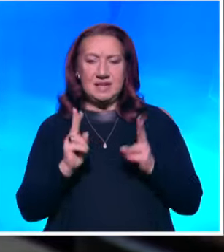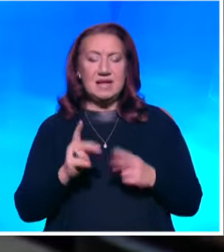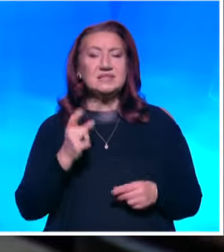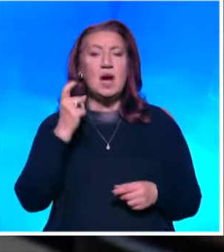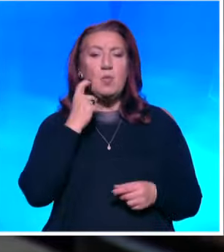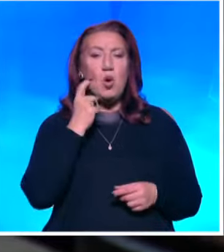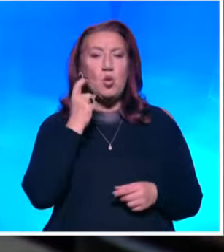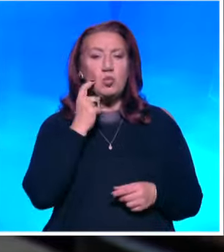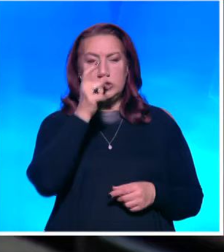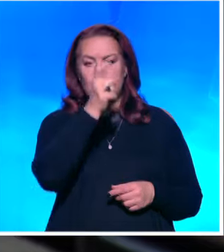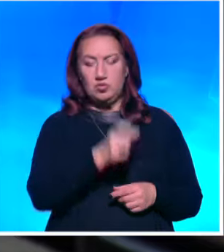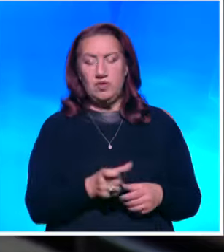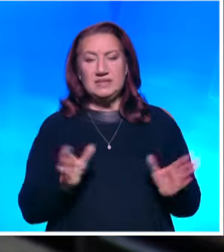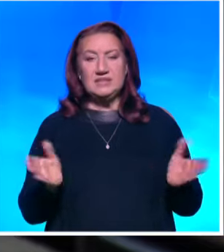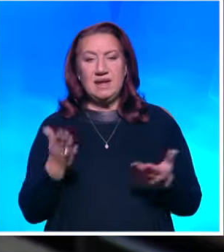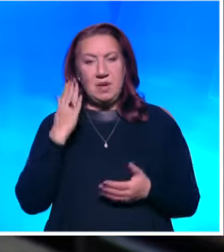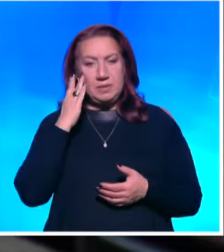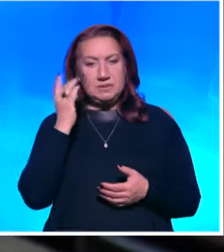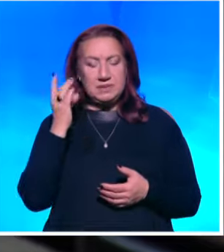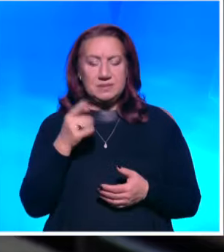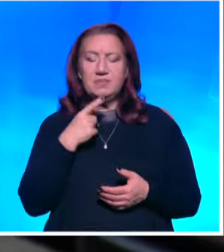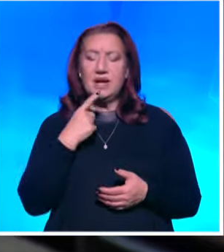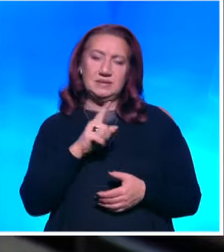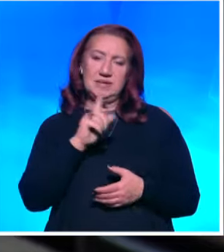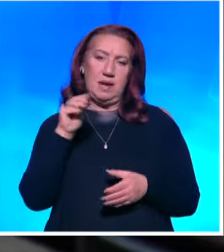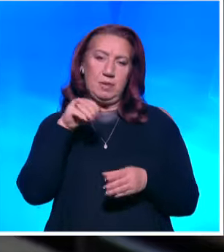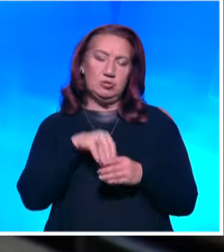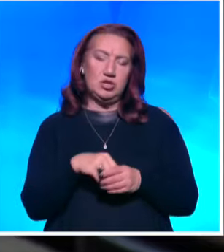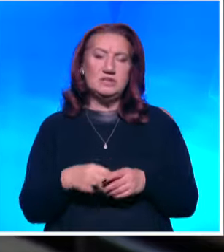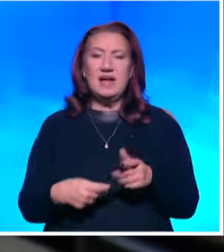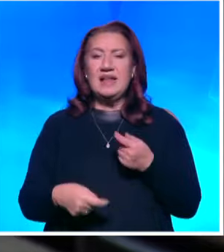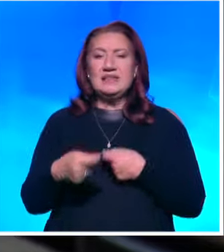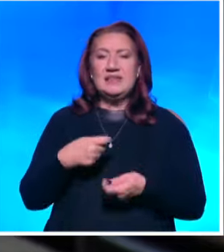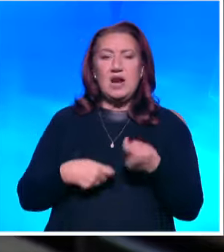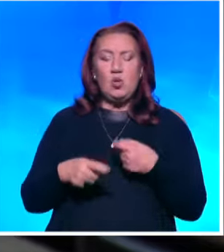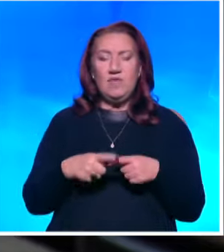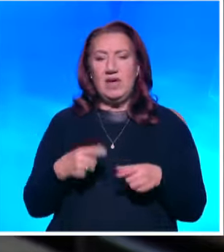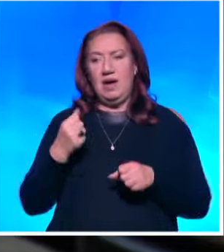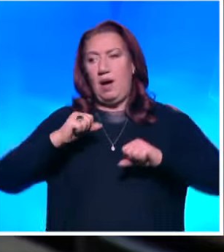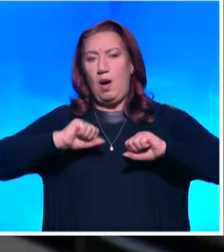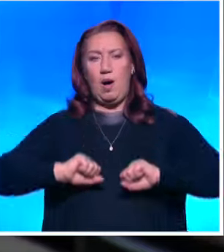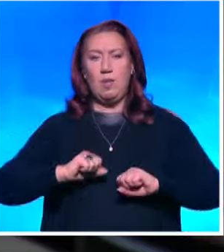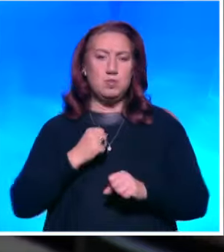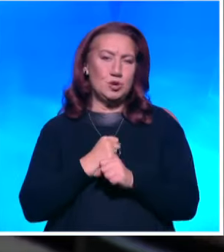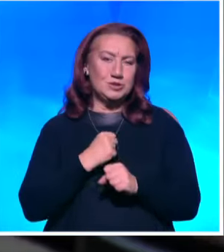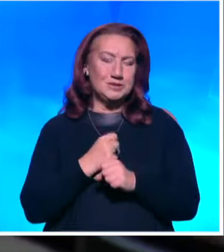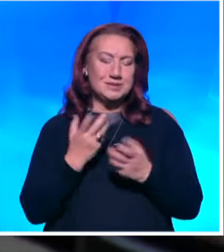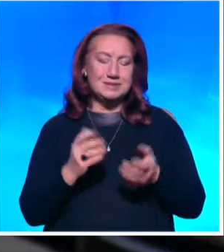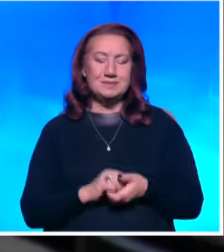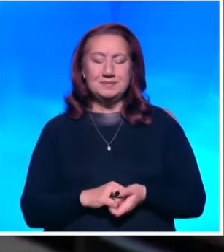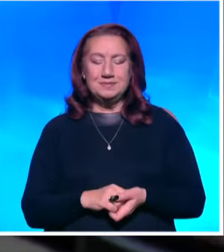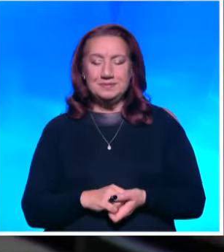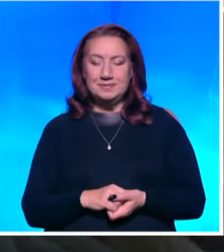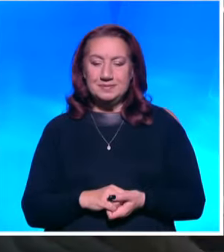неприемливо и казаха че няма да участват в търговия с постове ето обобщението на политическия